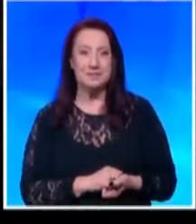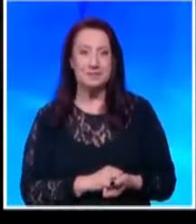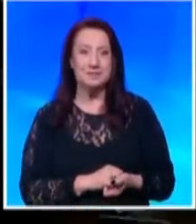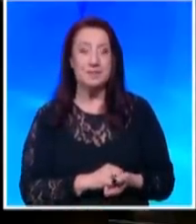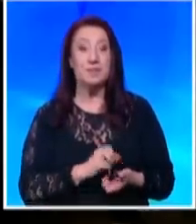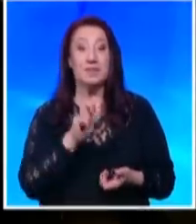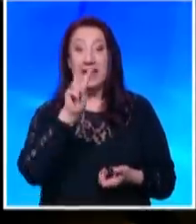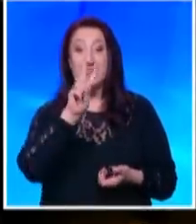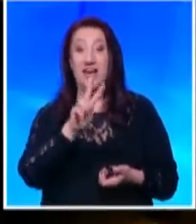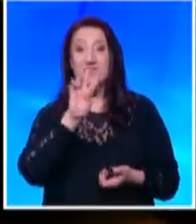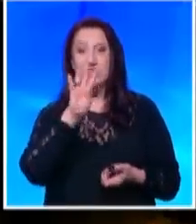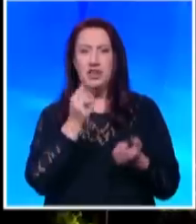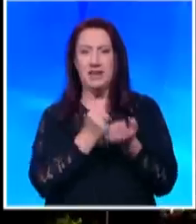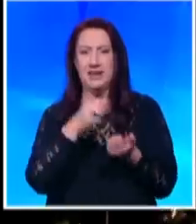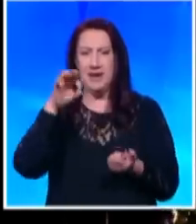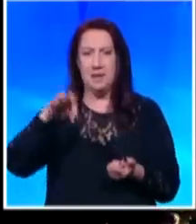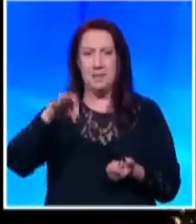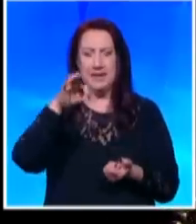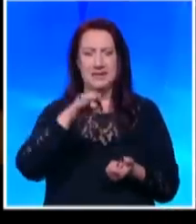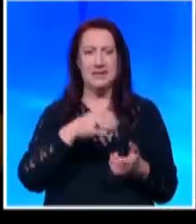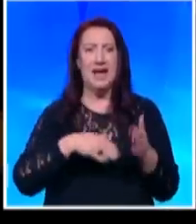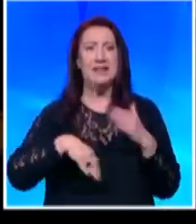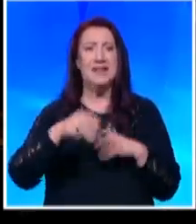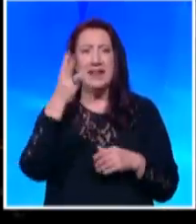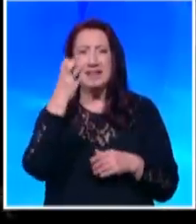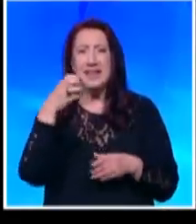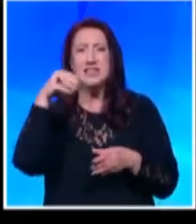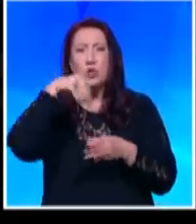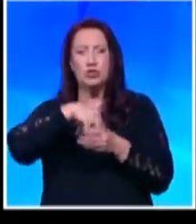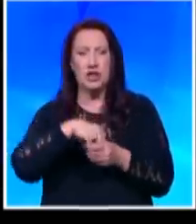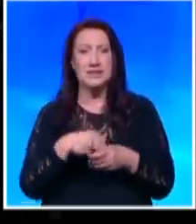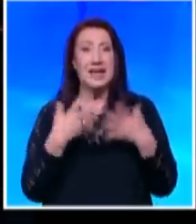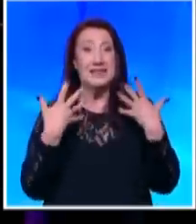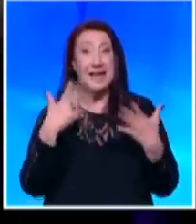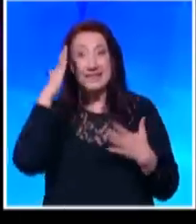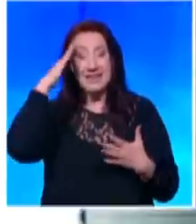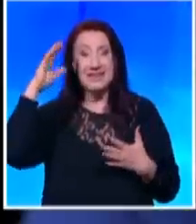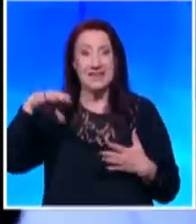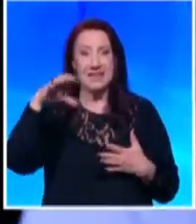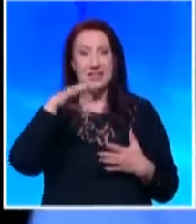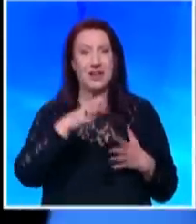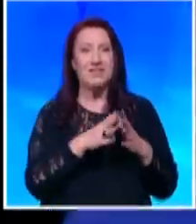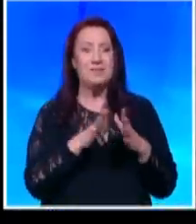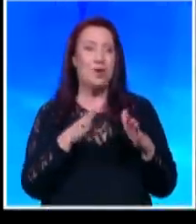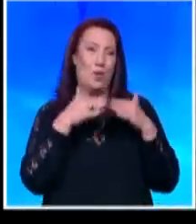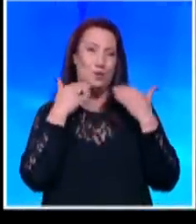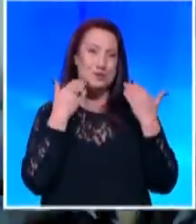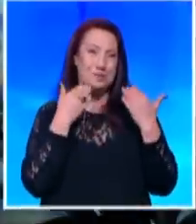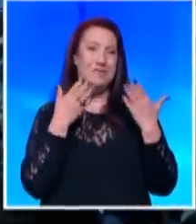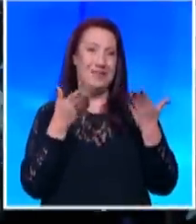24 ключови места, над 30 артисти от 10 държави и много усмивки е заявката на тази годишното издание на